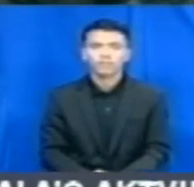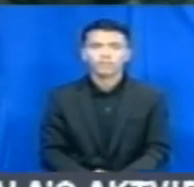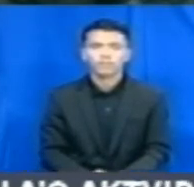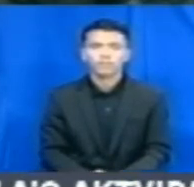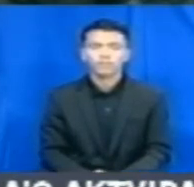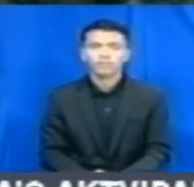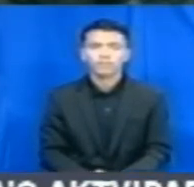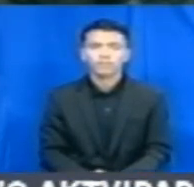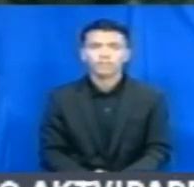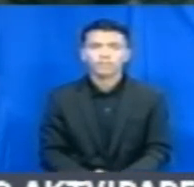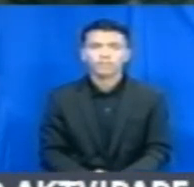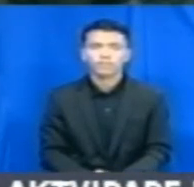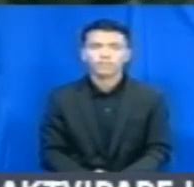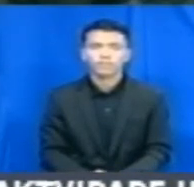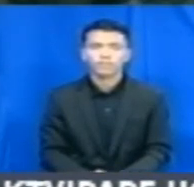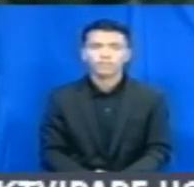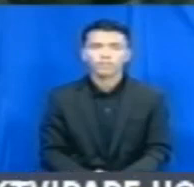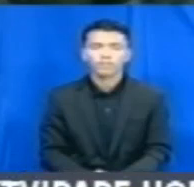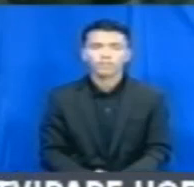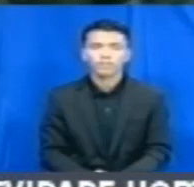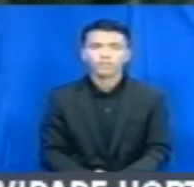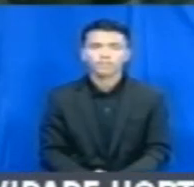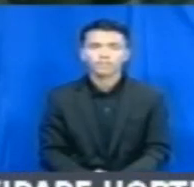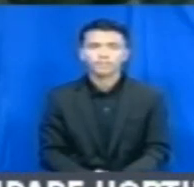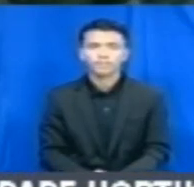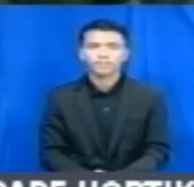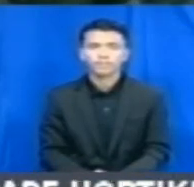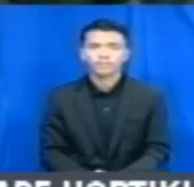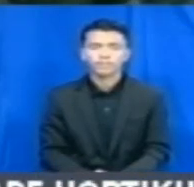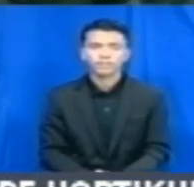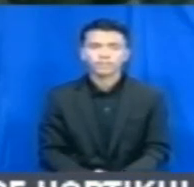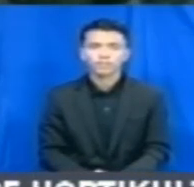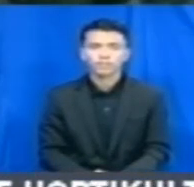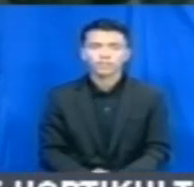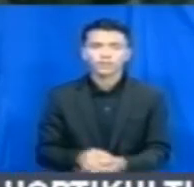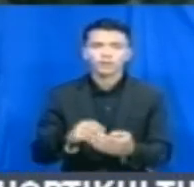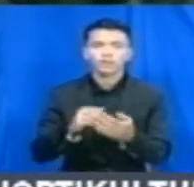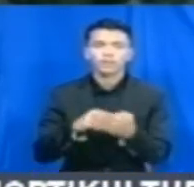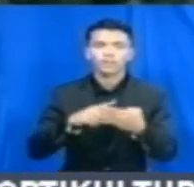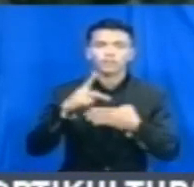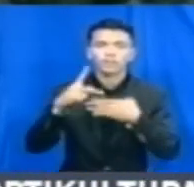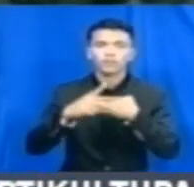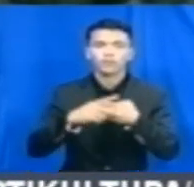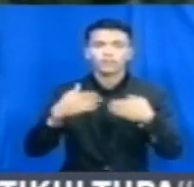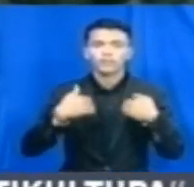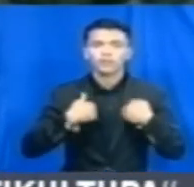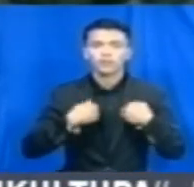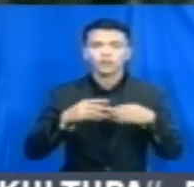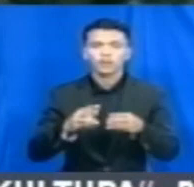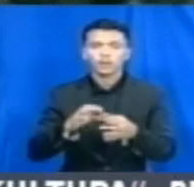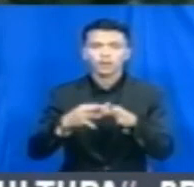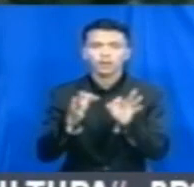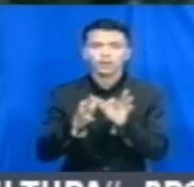Spesial ba. Sama ne sama bele agar le sini he tani mas. Program ne. Bele hadia ni strara ne sama